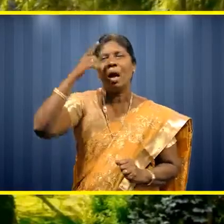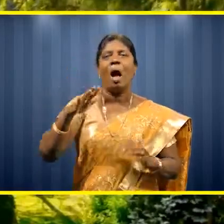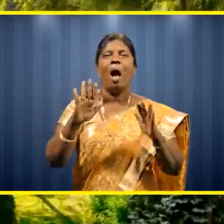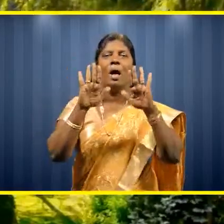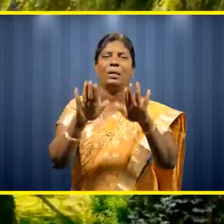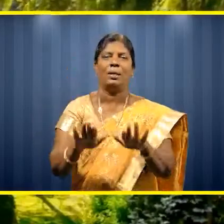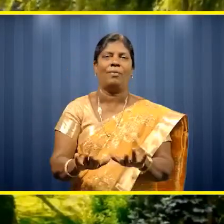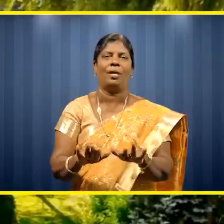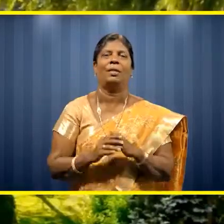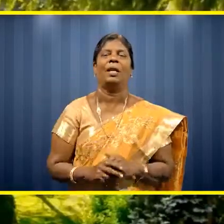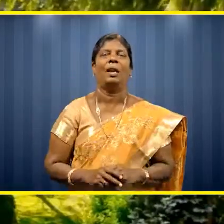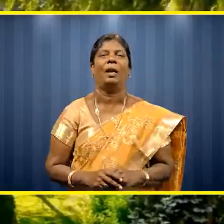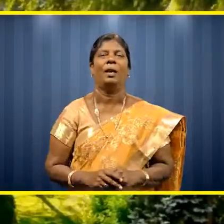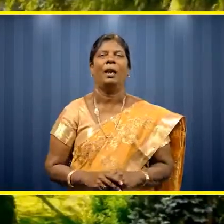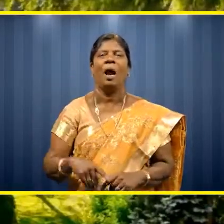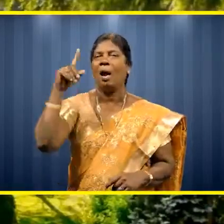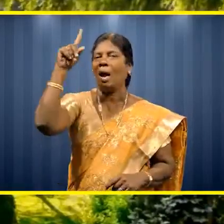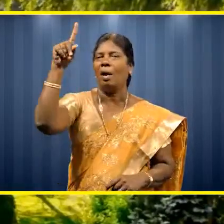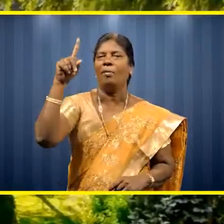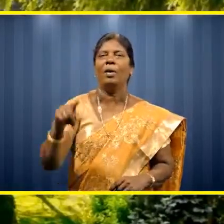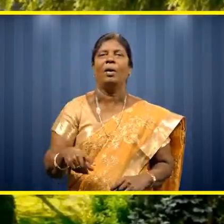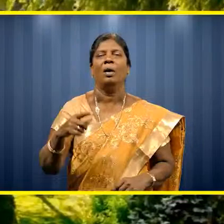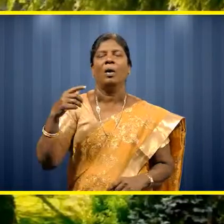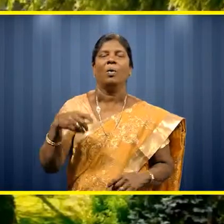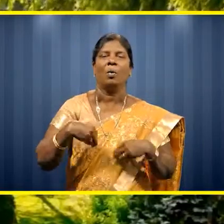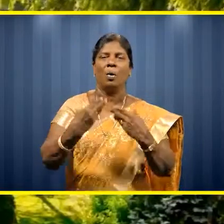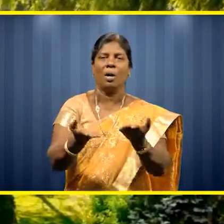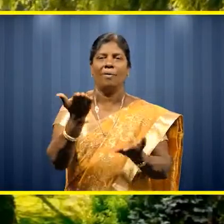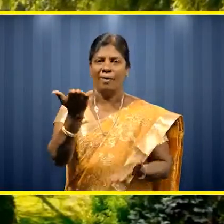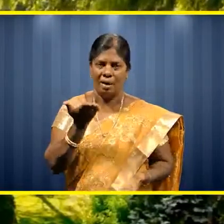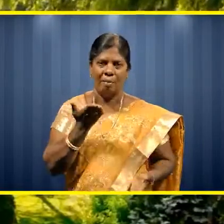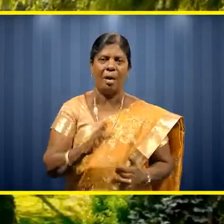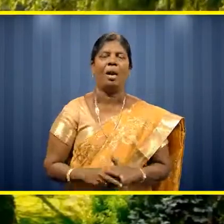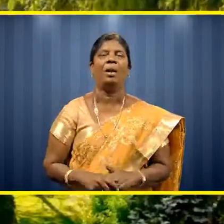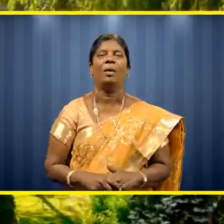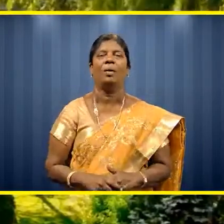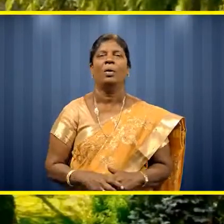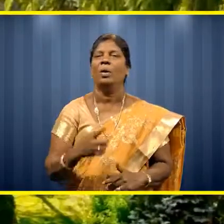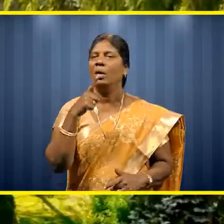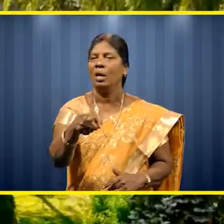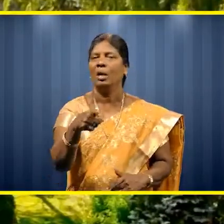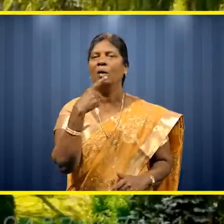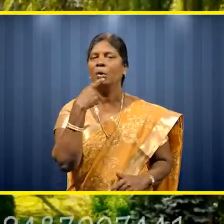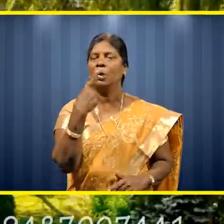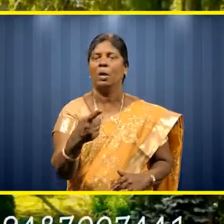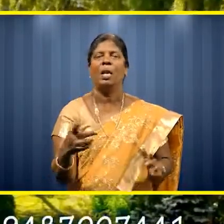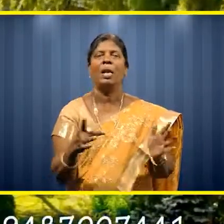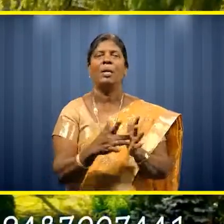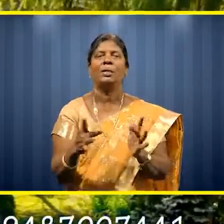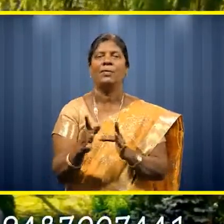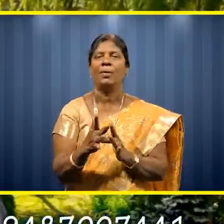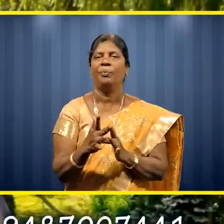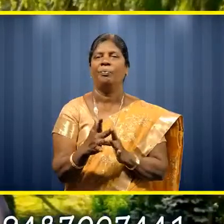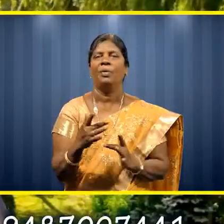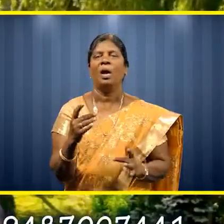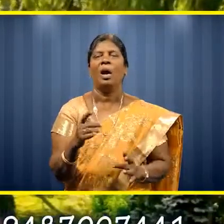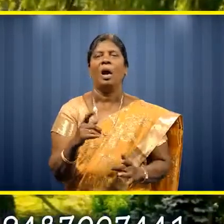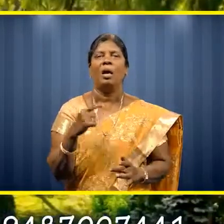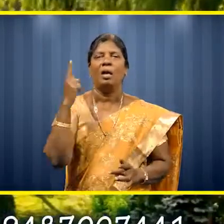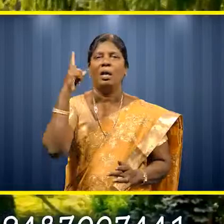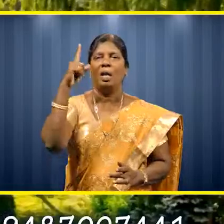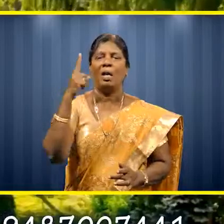இந்த வருடத்தை இப்படிப்பட்ட ஆசீர்வாதத்தினால் கடவுள் உங்களுக்கு முடிசூட்ட வேண்டுமானால் நீங்கள் சொல்லுங்கள்,